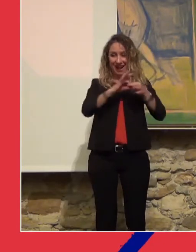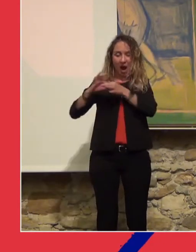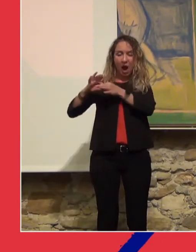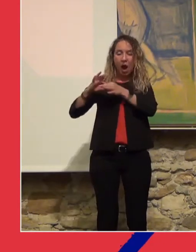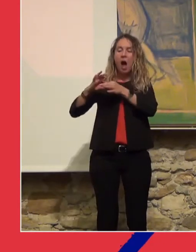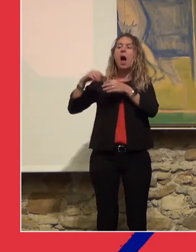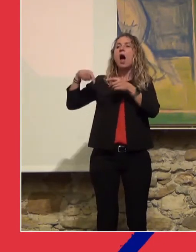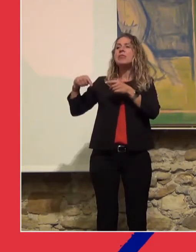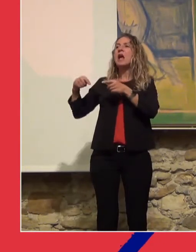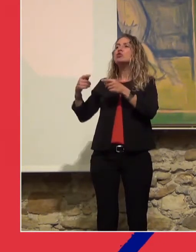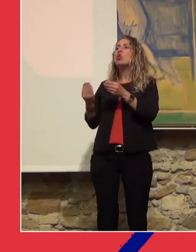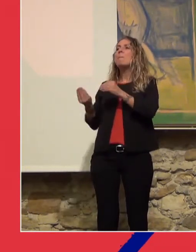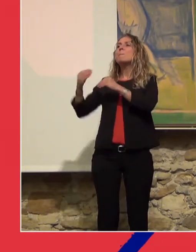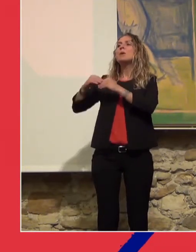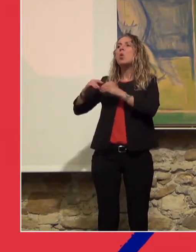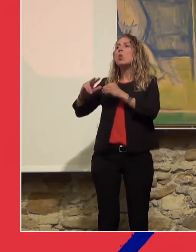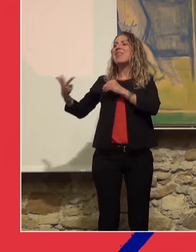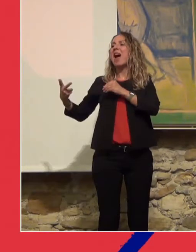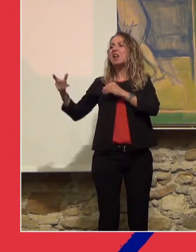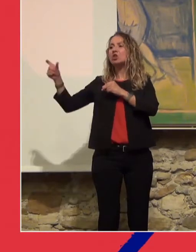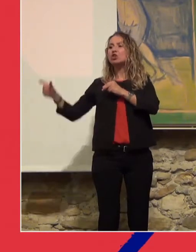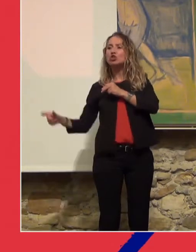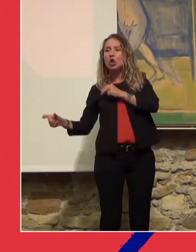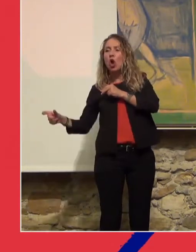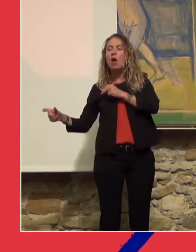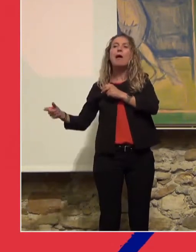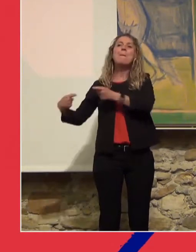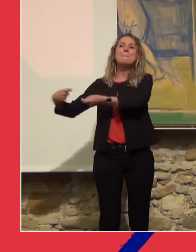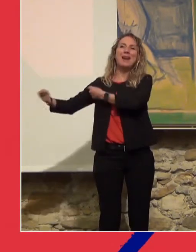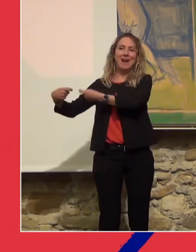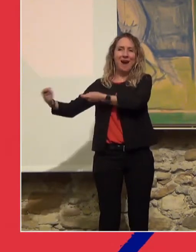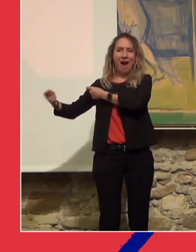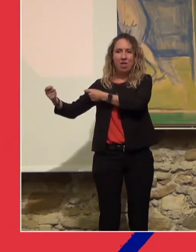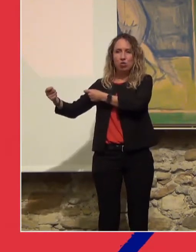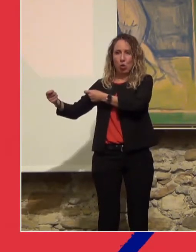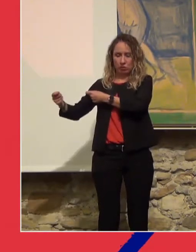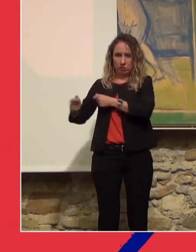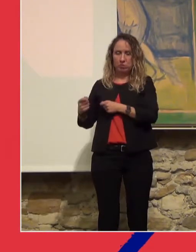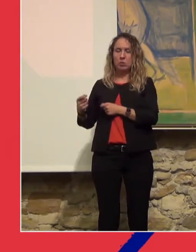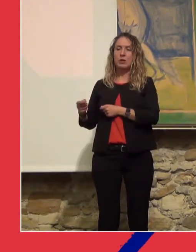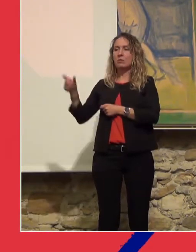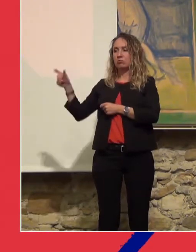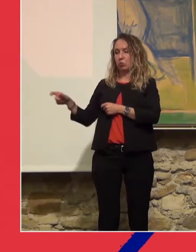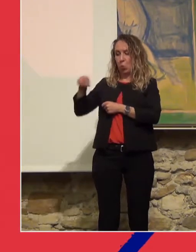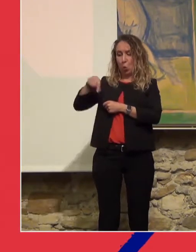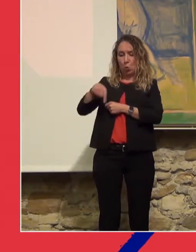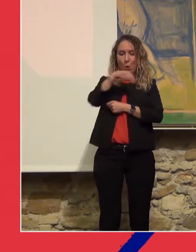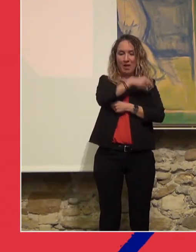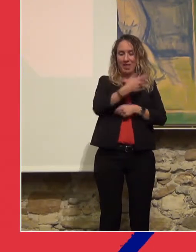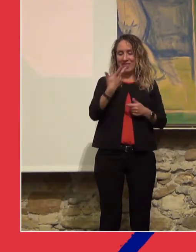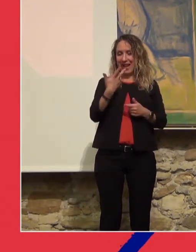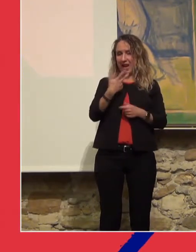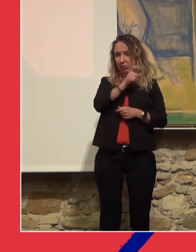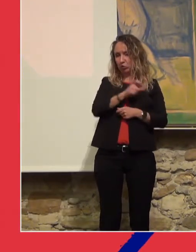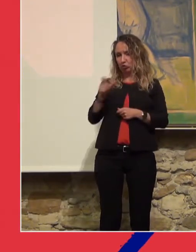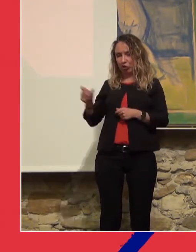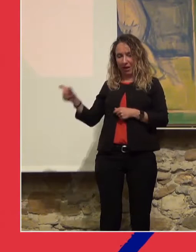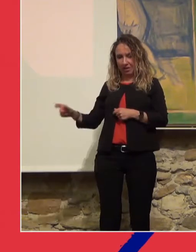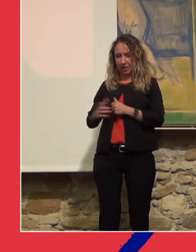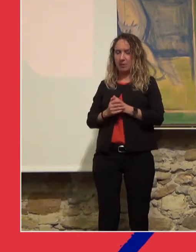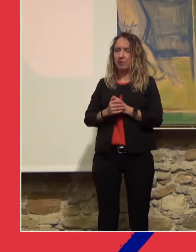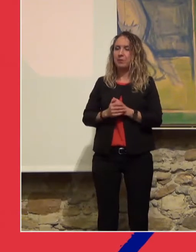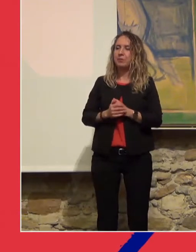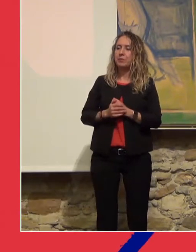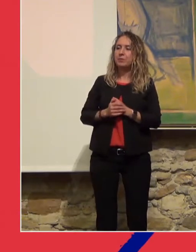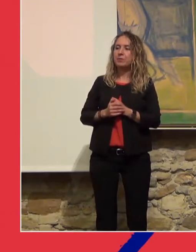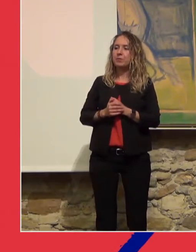suoi interessi, finanziando la ricerca privata quando naturalmente gli conviene. Nelle 3 settimane